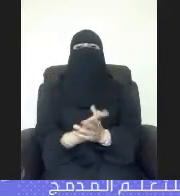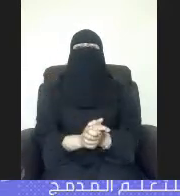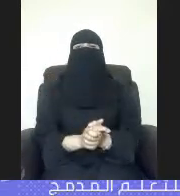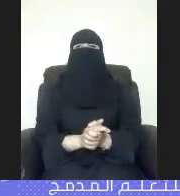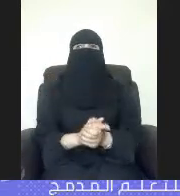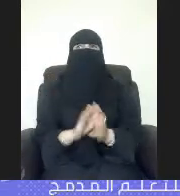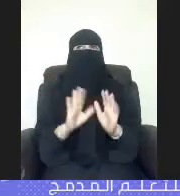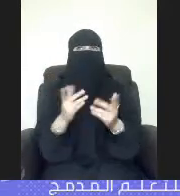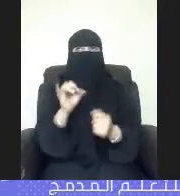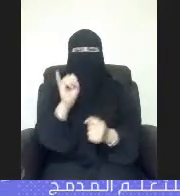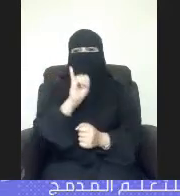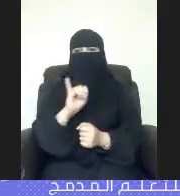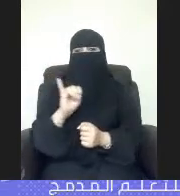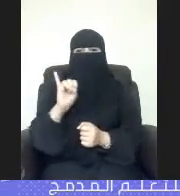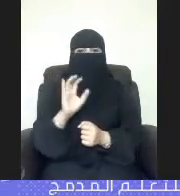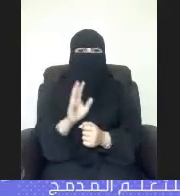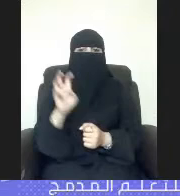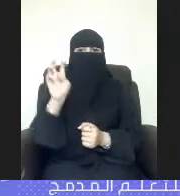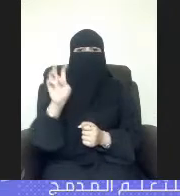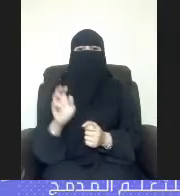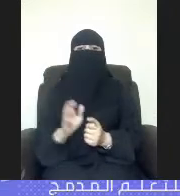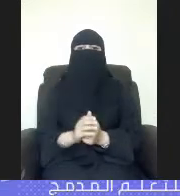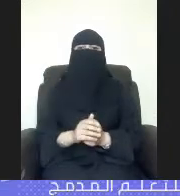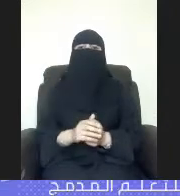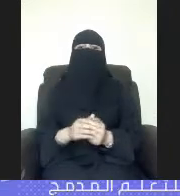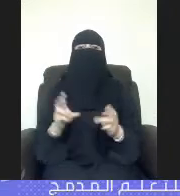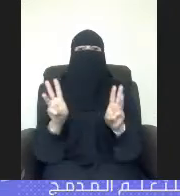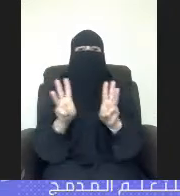أكاديمية عالمية طبعا.